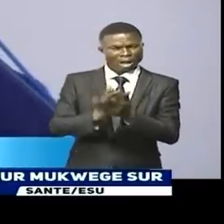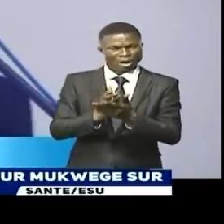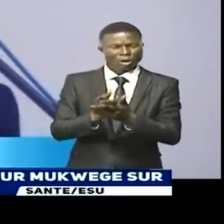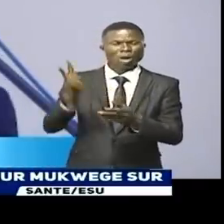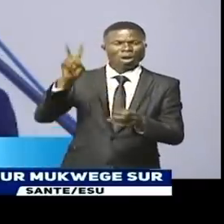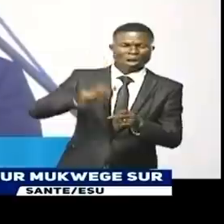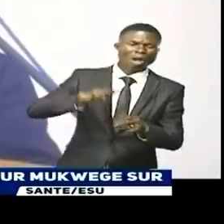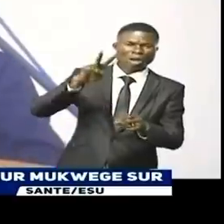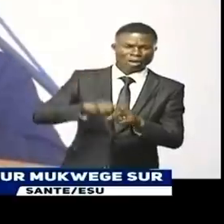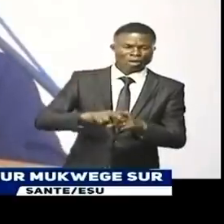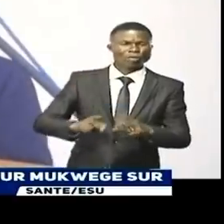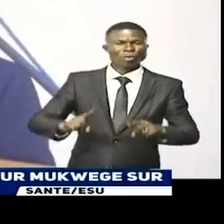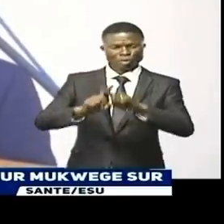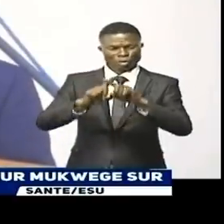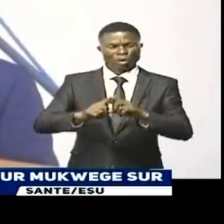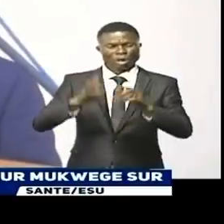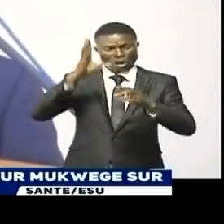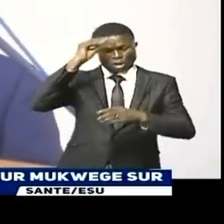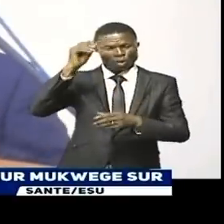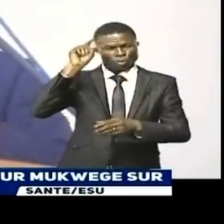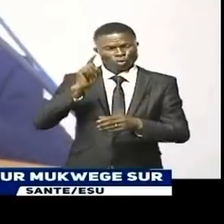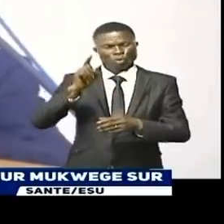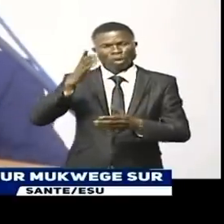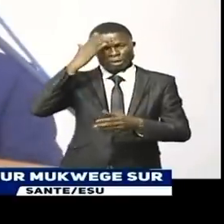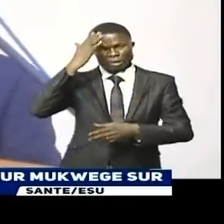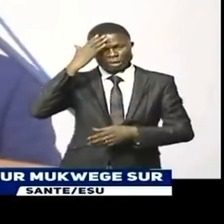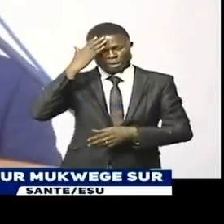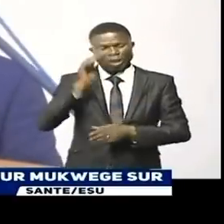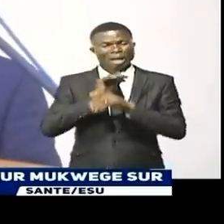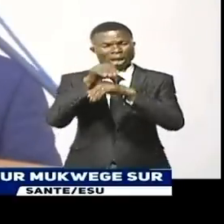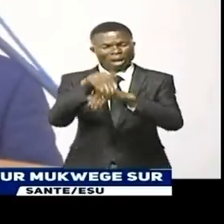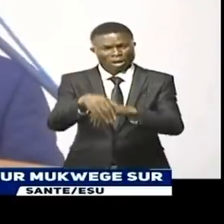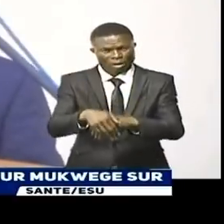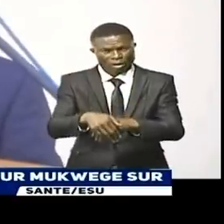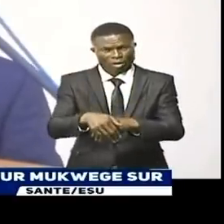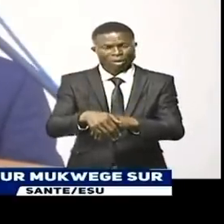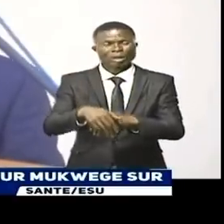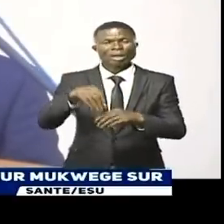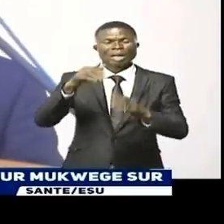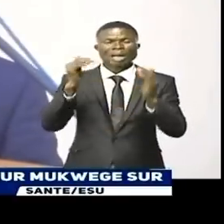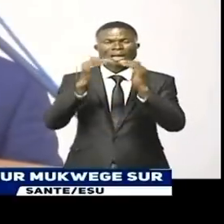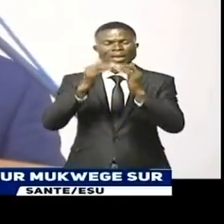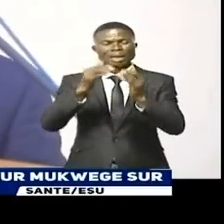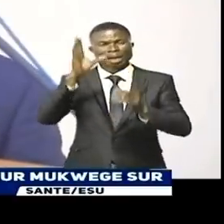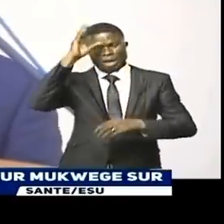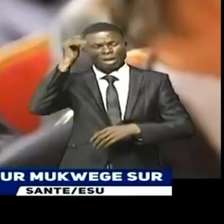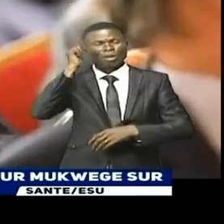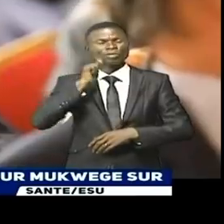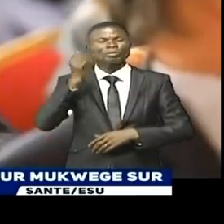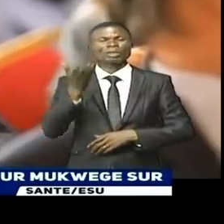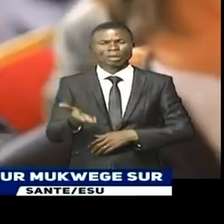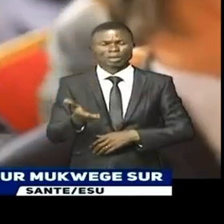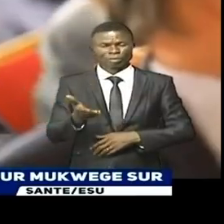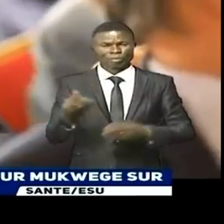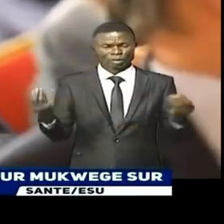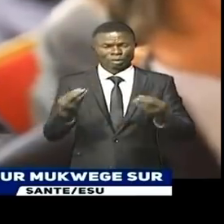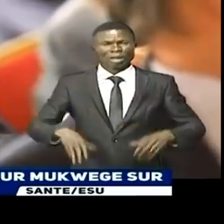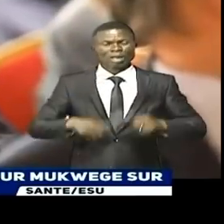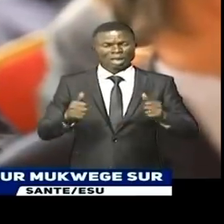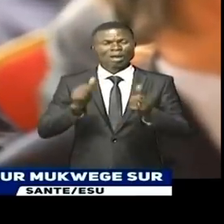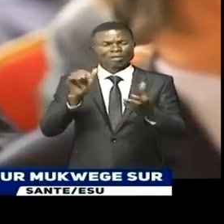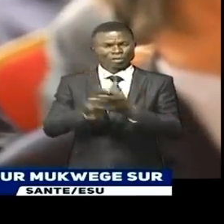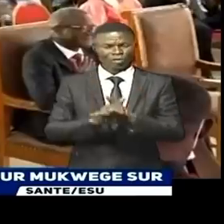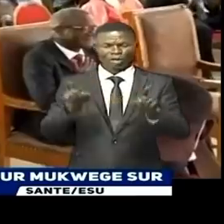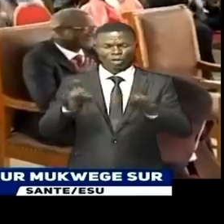atrocités l'homme doit apprendre des s'engager dans la masculinité positive à vivre avec la femme